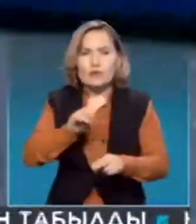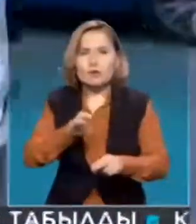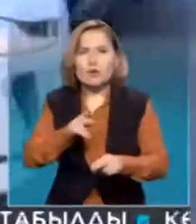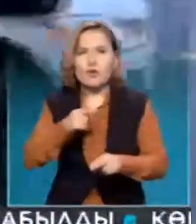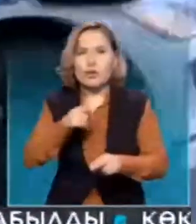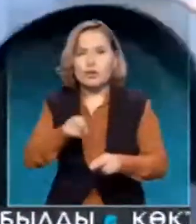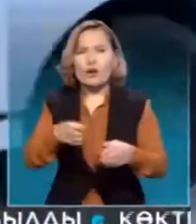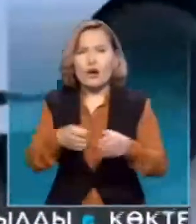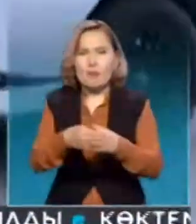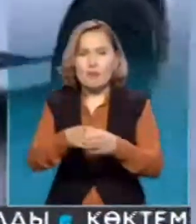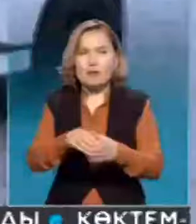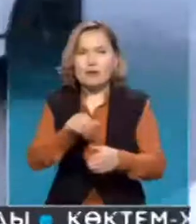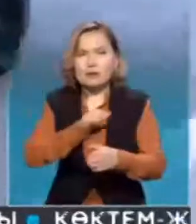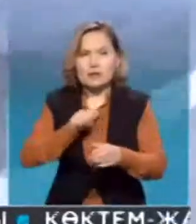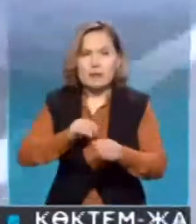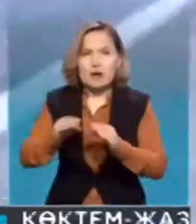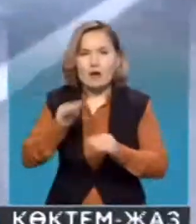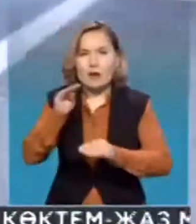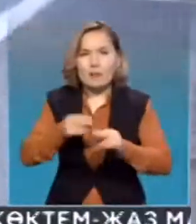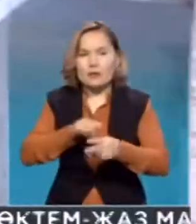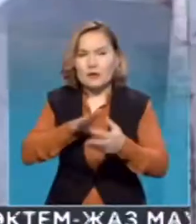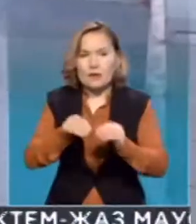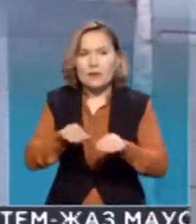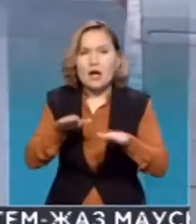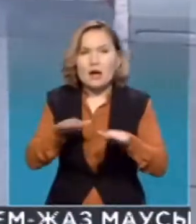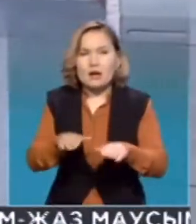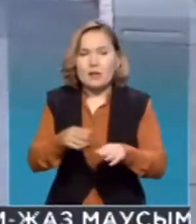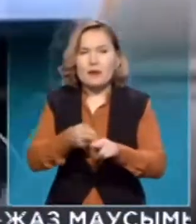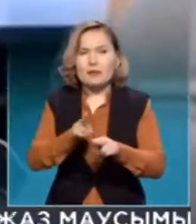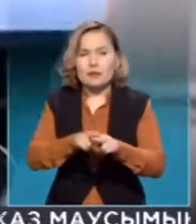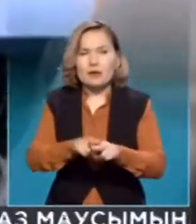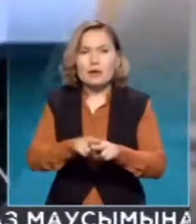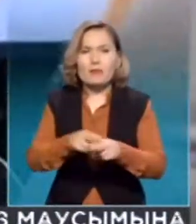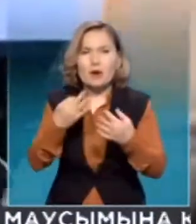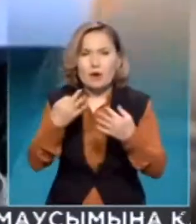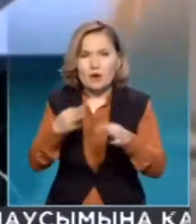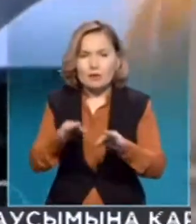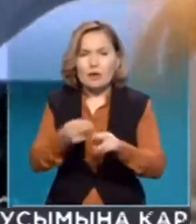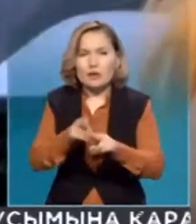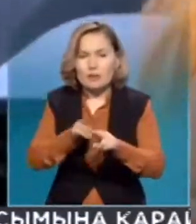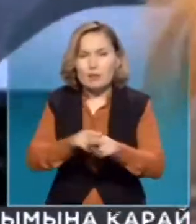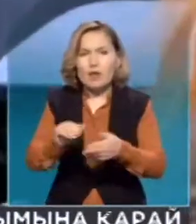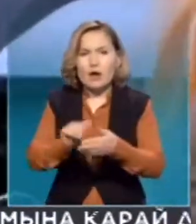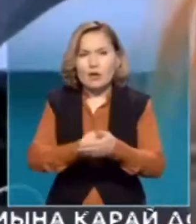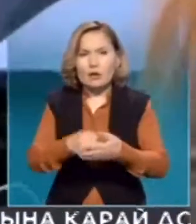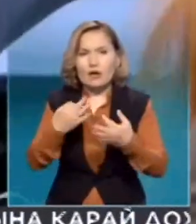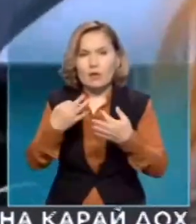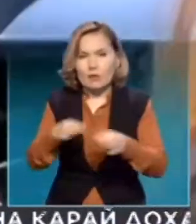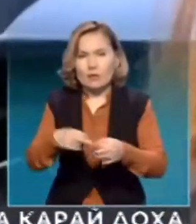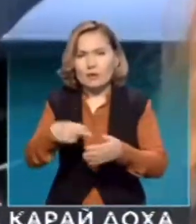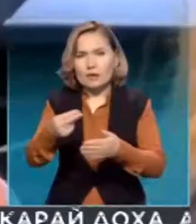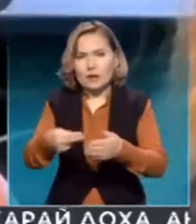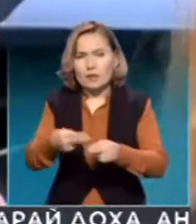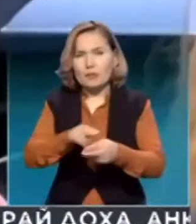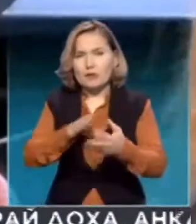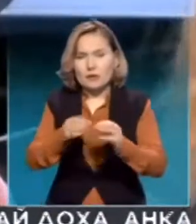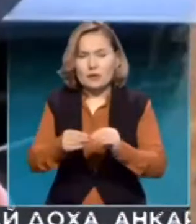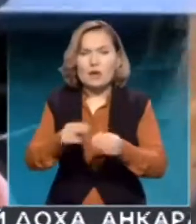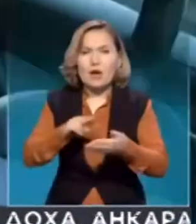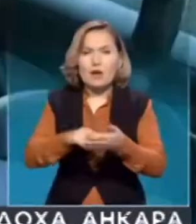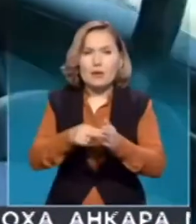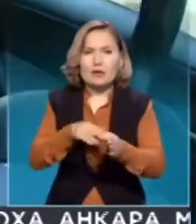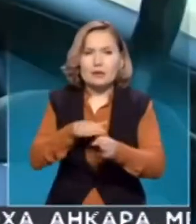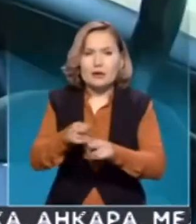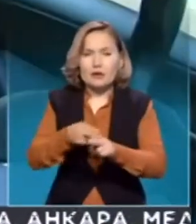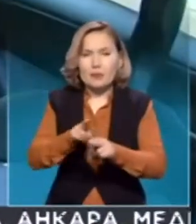Google компаниясы жасаған. Бұл машиналар жергілікті реттеуші органдардың рұқсатын жыл соңына дейін алудан үмітті. Егер сол мақсат